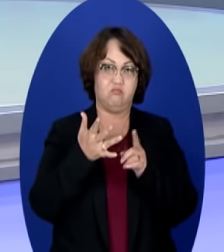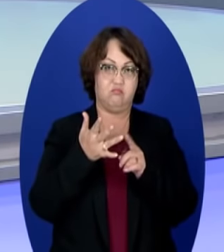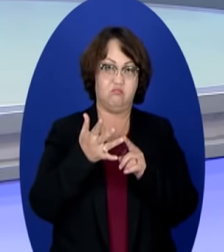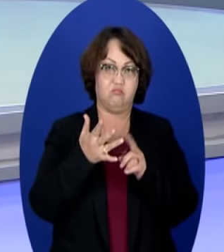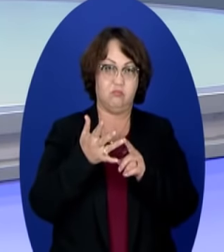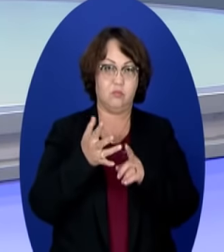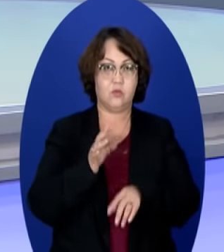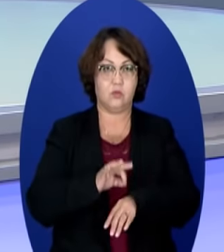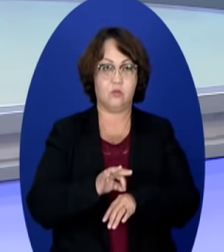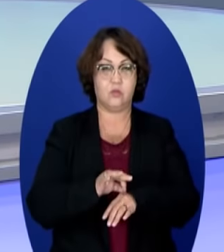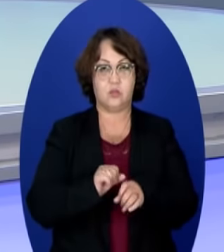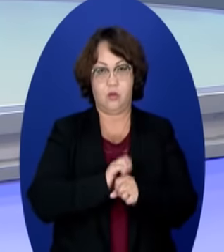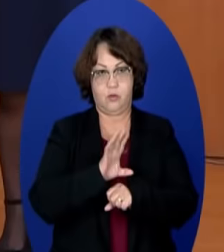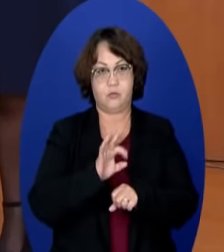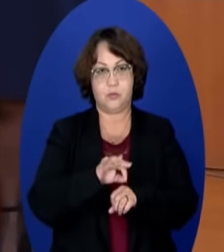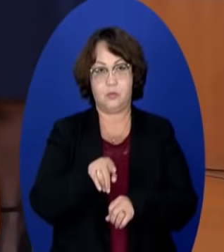мэдээллээ.